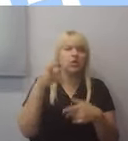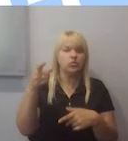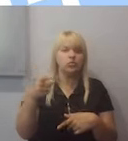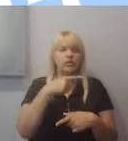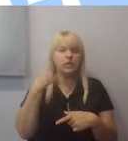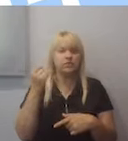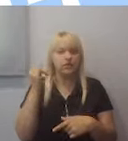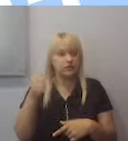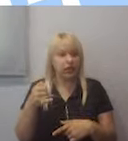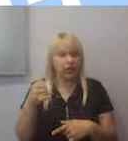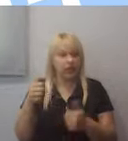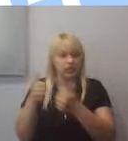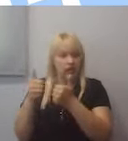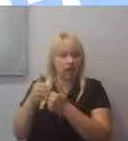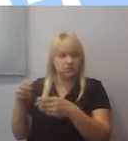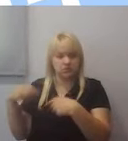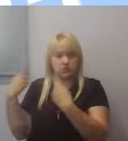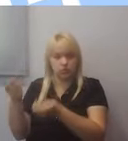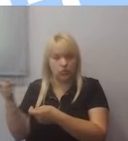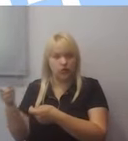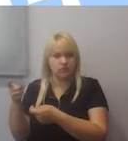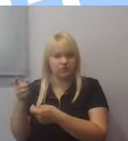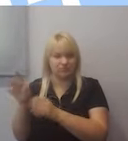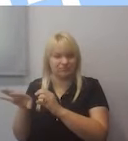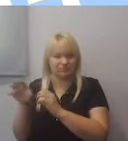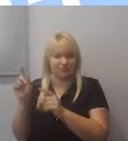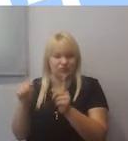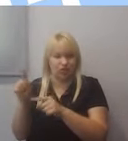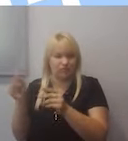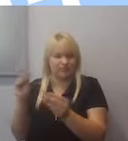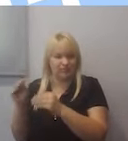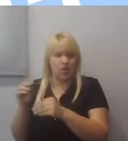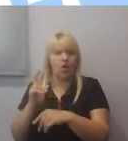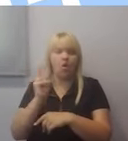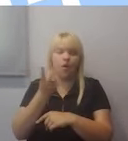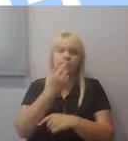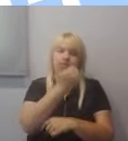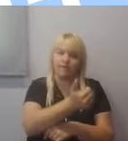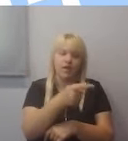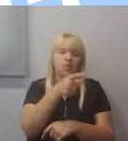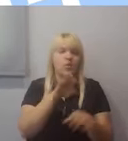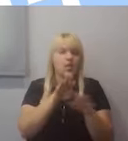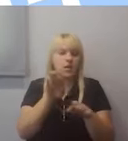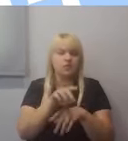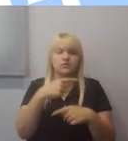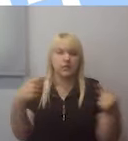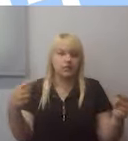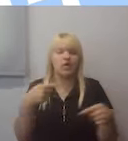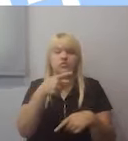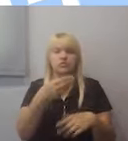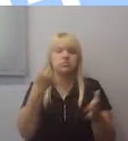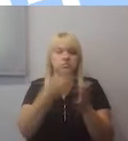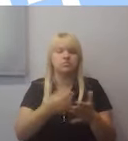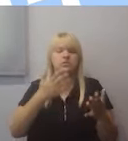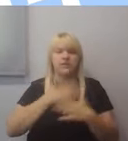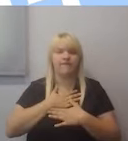kaimiņam tajā visdrīzāk nekas nebūtu un otra ir tavējā un līdzīgi tas pats inventārs kas šeit ir tu viņu pērc priekš sevis